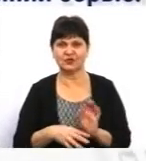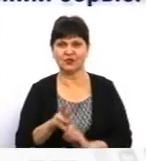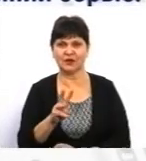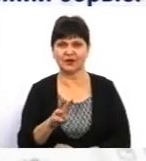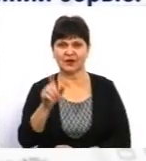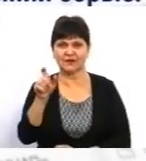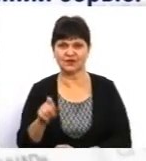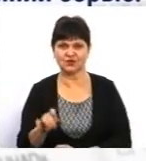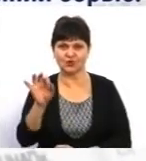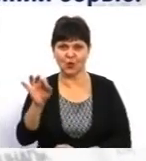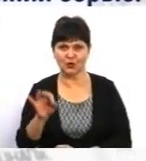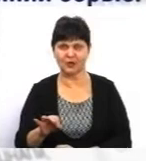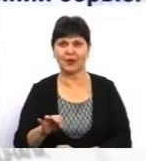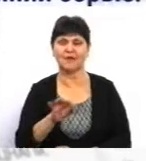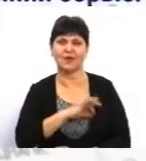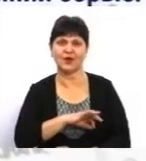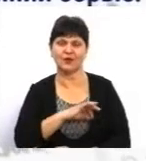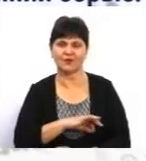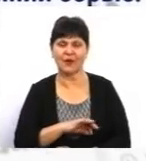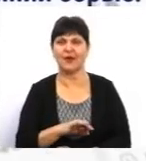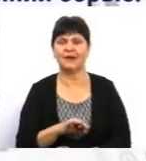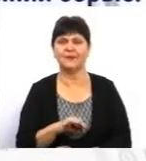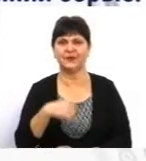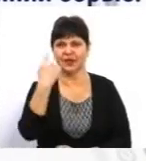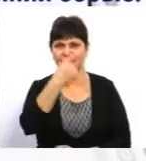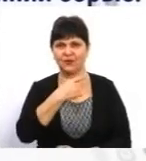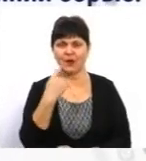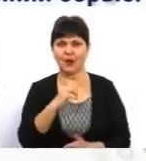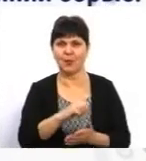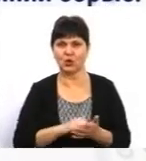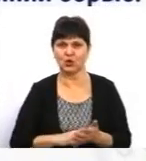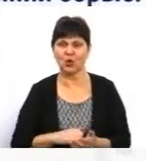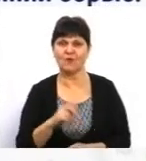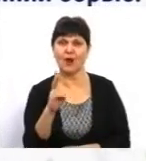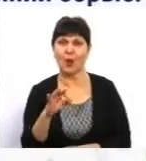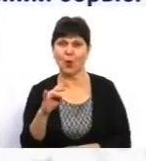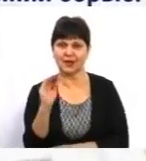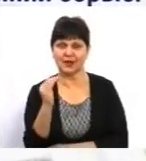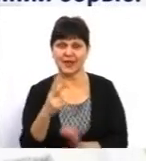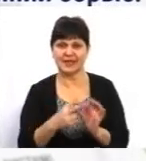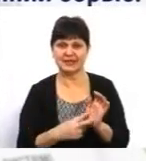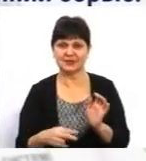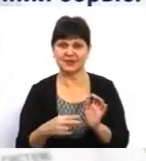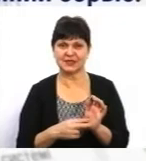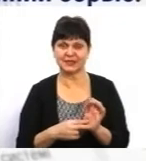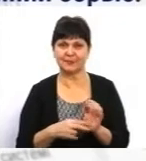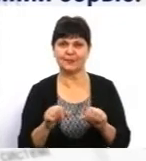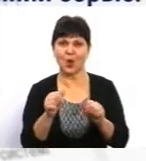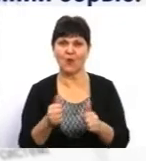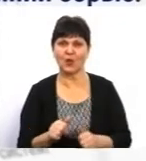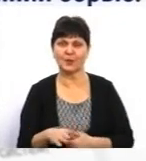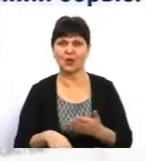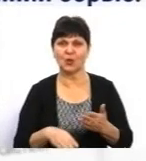які скористались «Є Малятко», отримали індивідуальний податковий номер дитини, 77% оформили допомогу